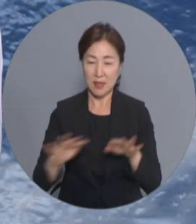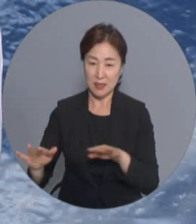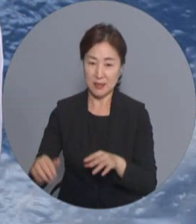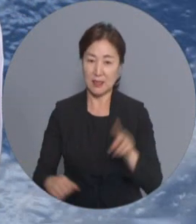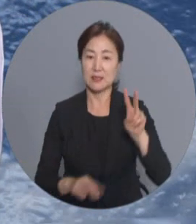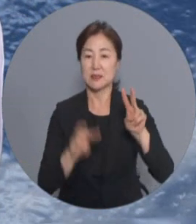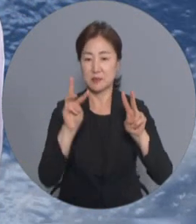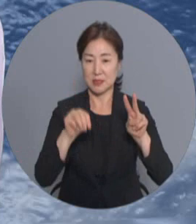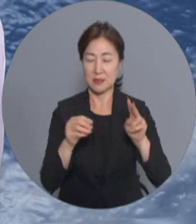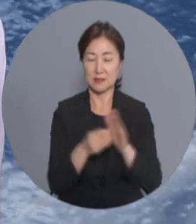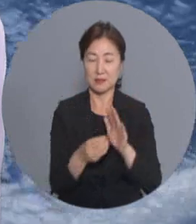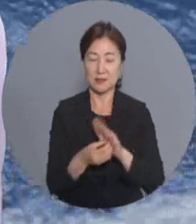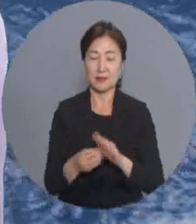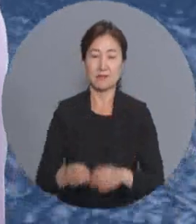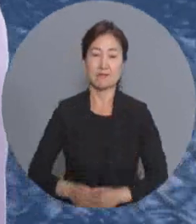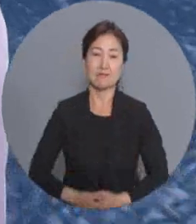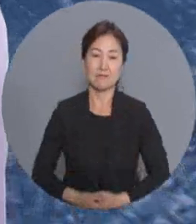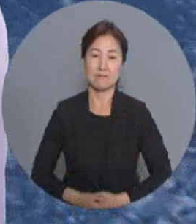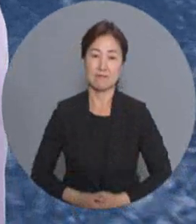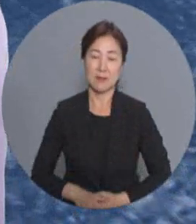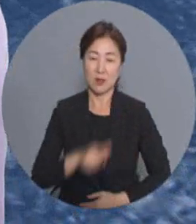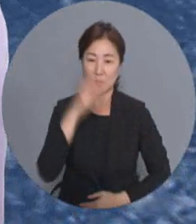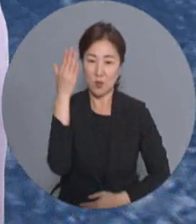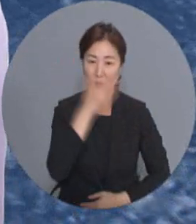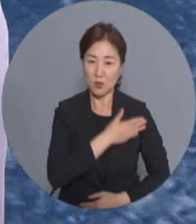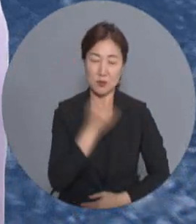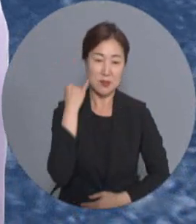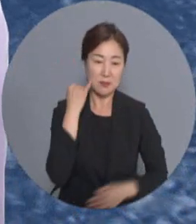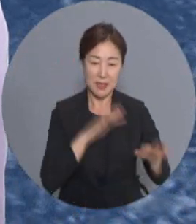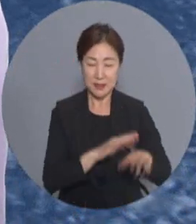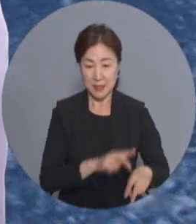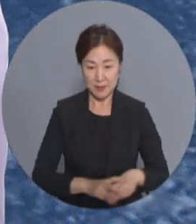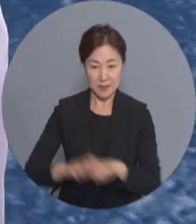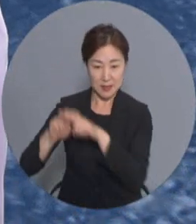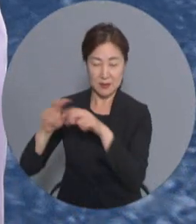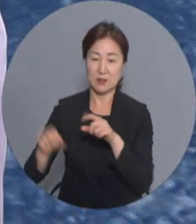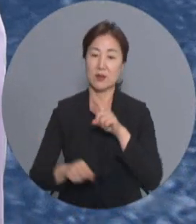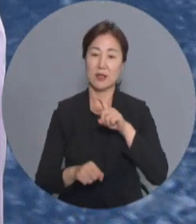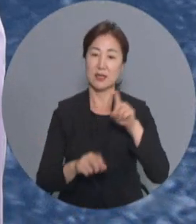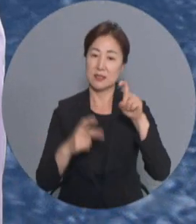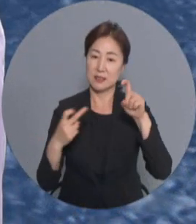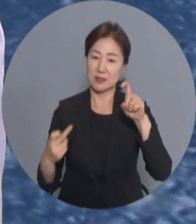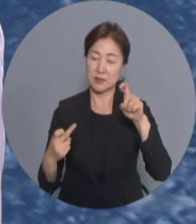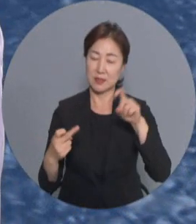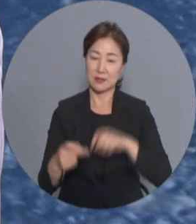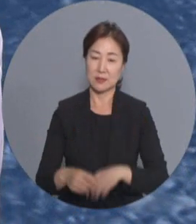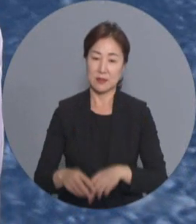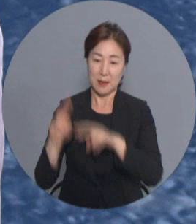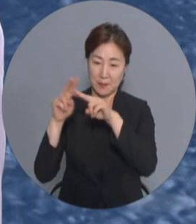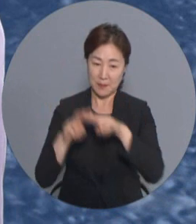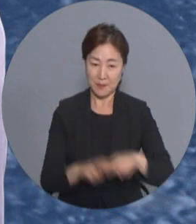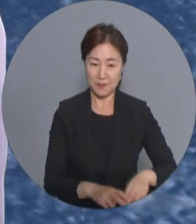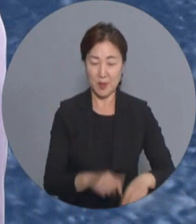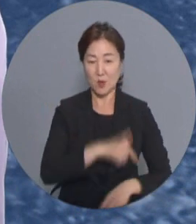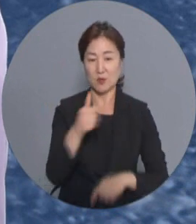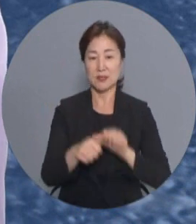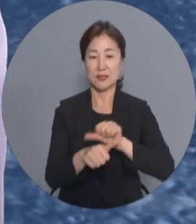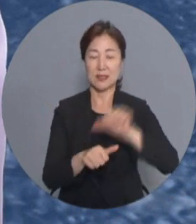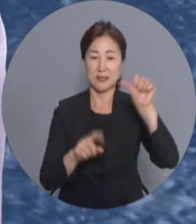2m 일겠습니다 여수의 내일 만조 시각은 오전 11시 12분 간조 시각은 오후 5시 10분입니다